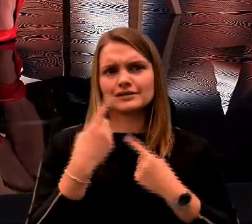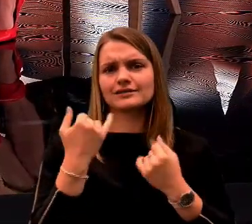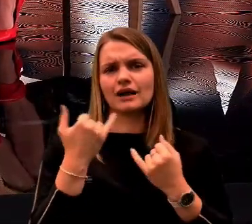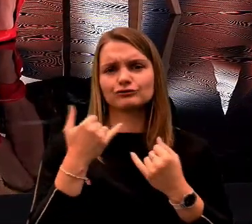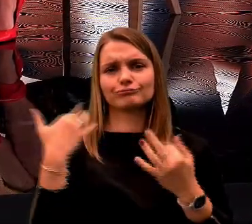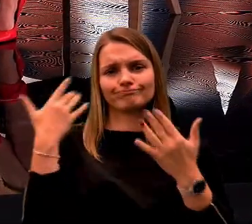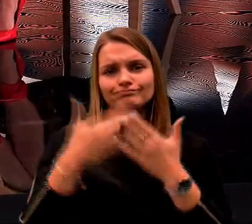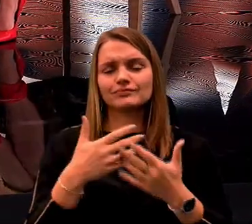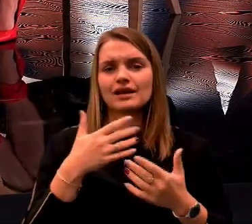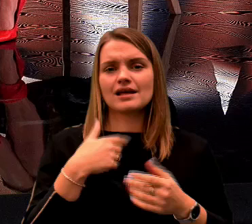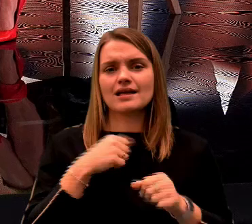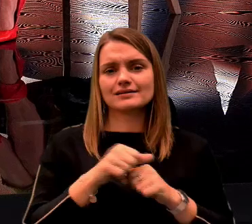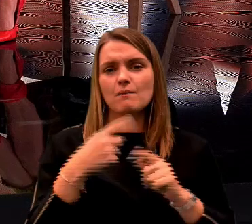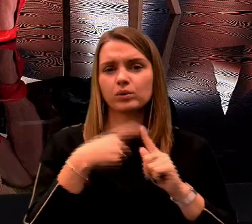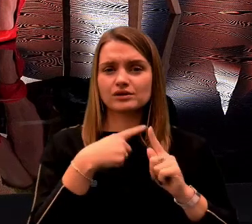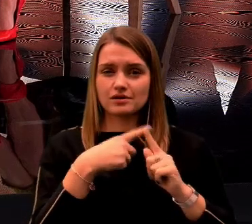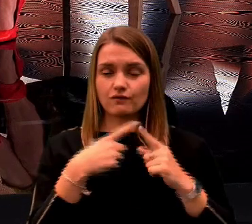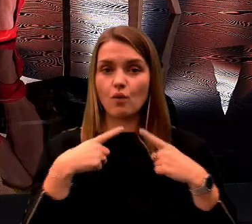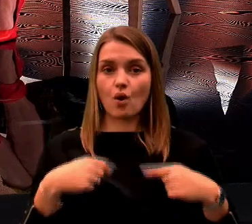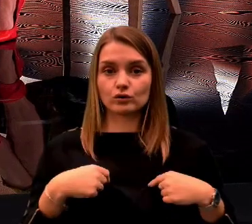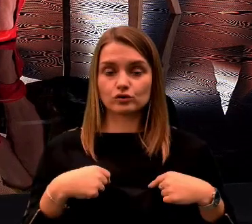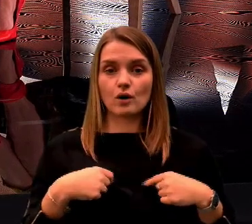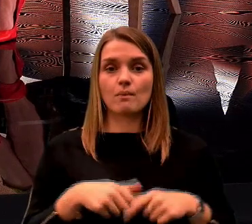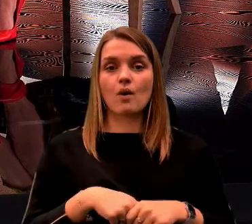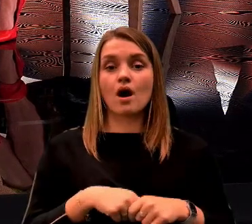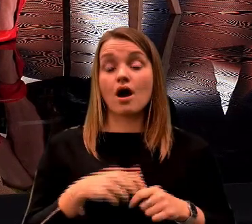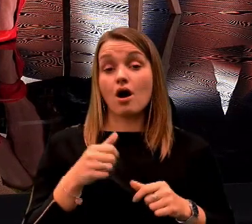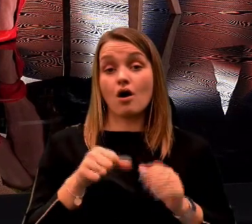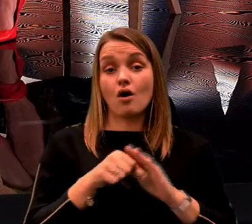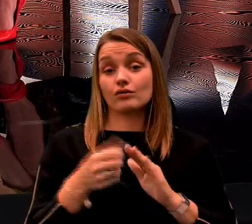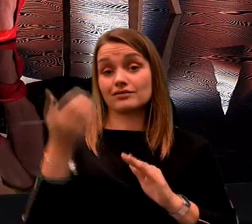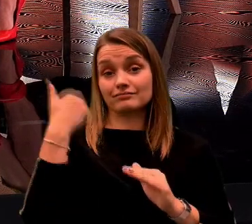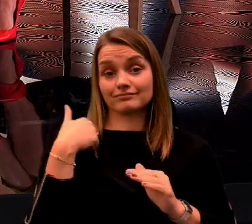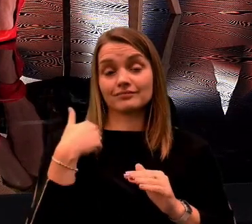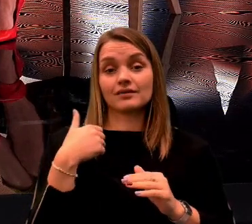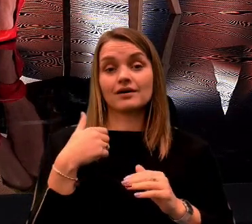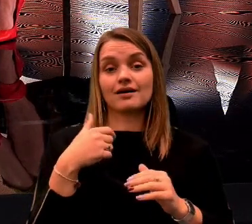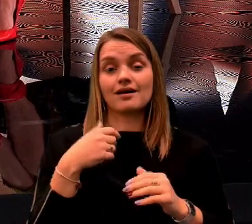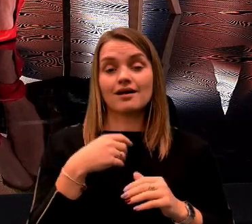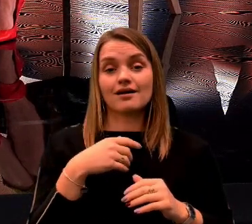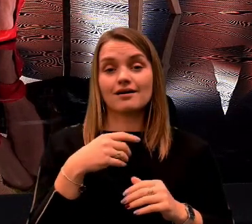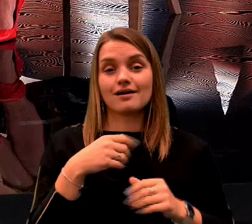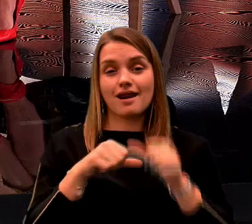chociaż od kilku lat tak w Polsce trenuję się, żeby nie być za dużą optymistką.